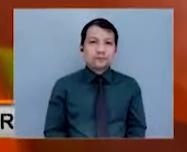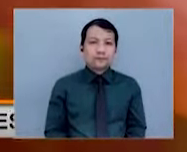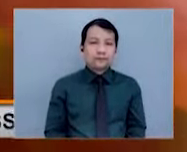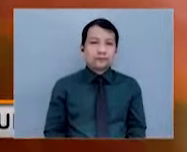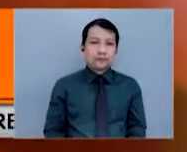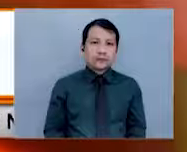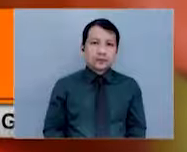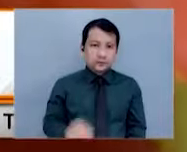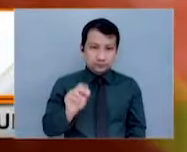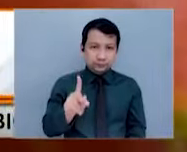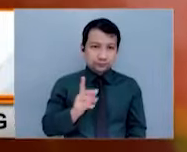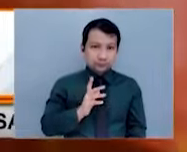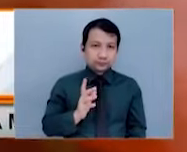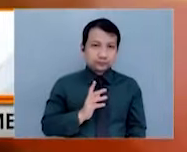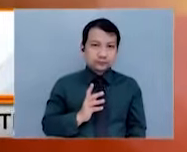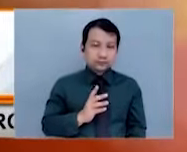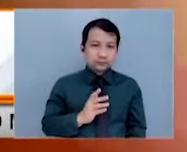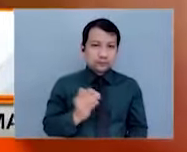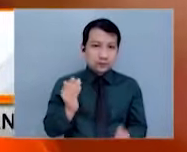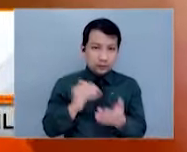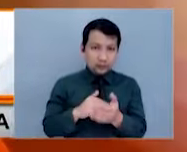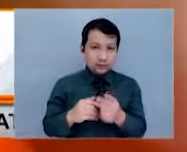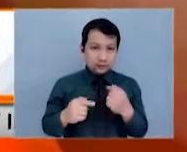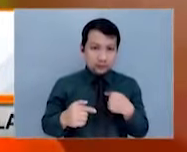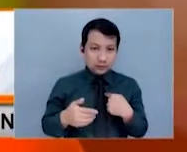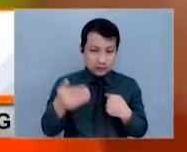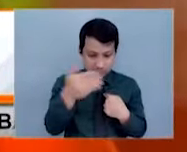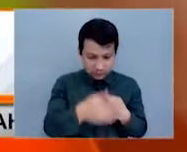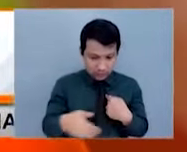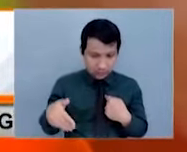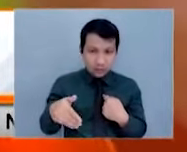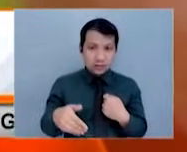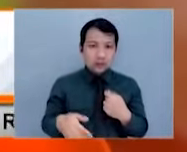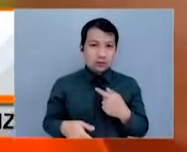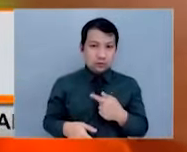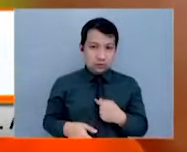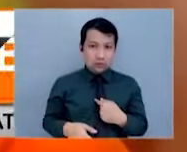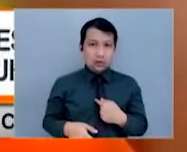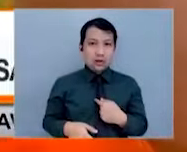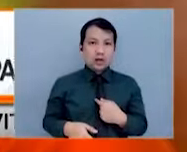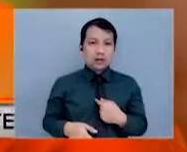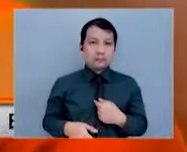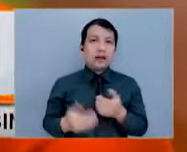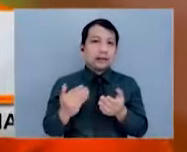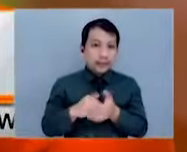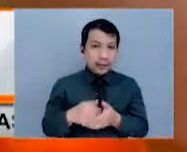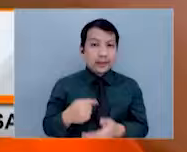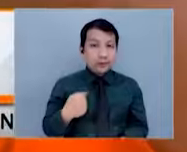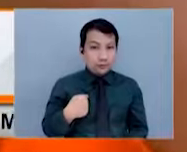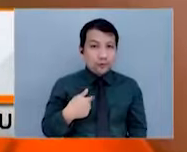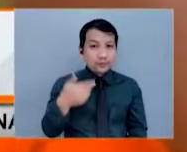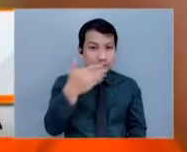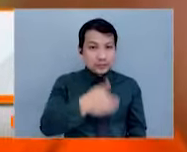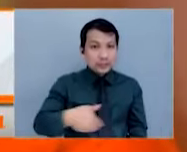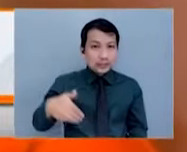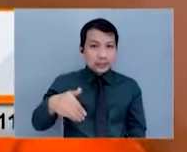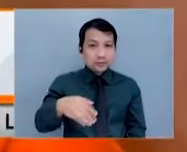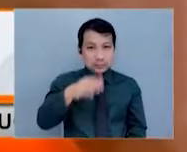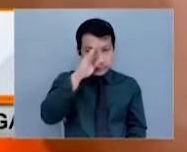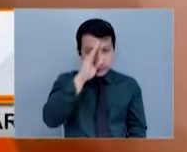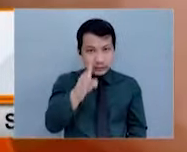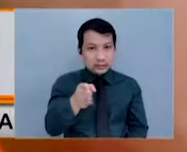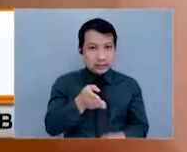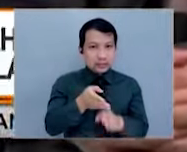okay because again, I am single. Let me repeat that I am single. So diretsahan!